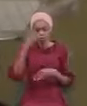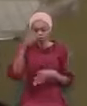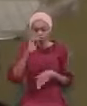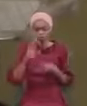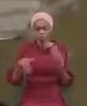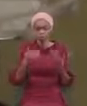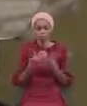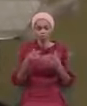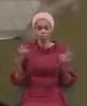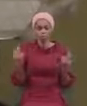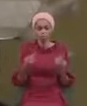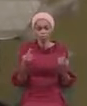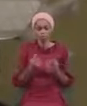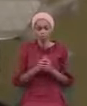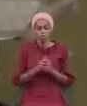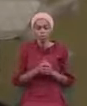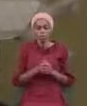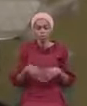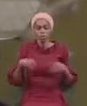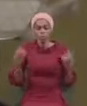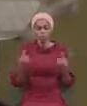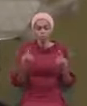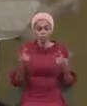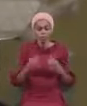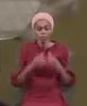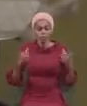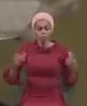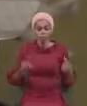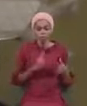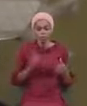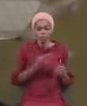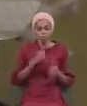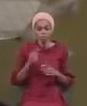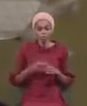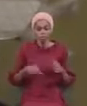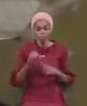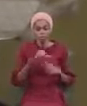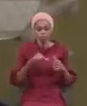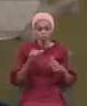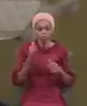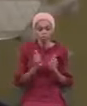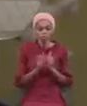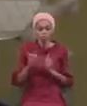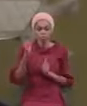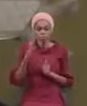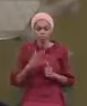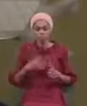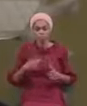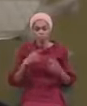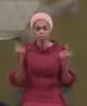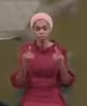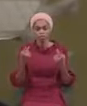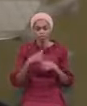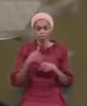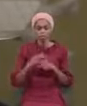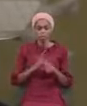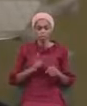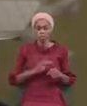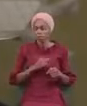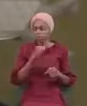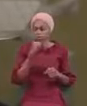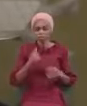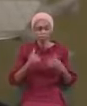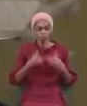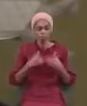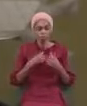détache retranche quelqu'un de la communion avec Dieu le péché am quelqu'un ne pas avir le repos de Dieu sur la terre et mais a remède a La